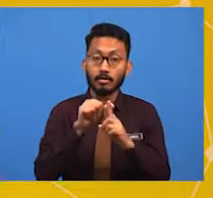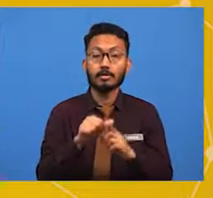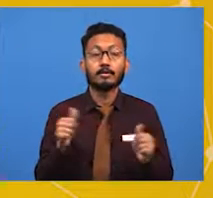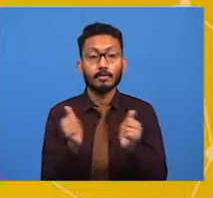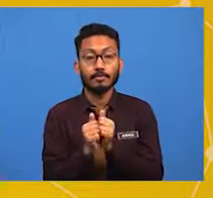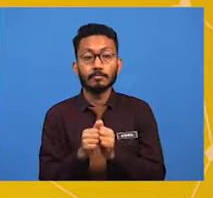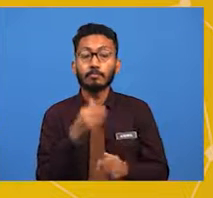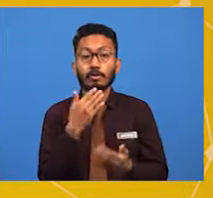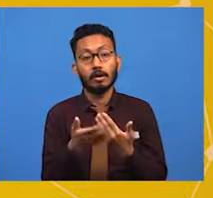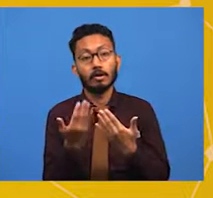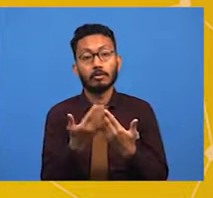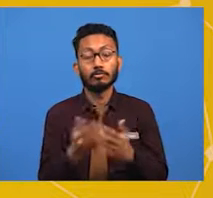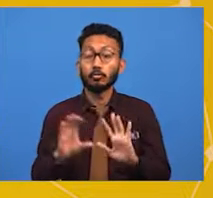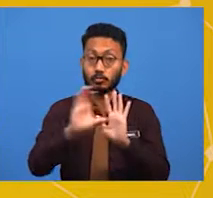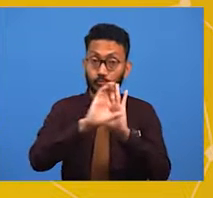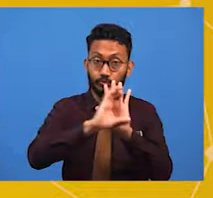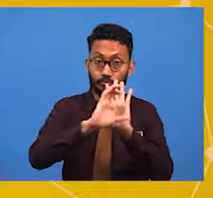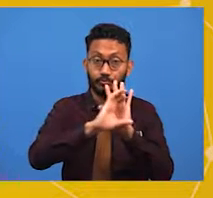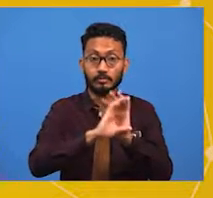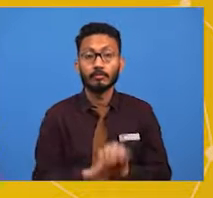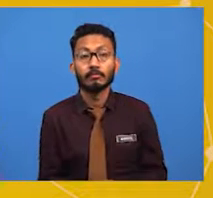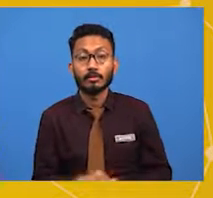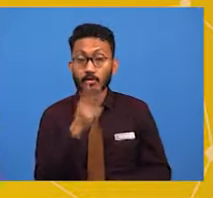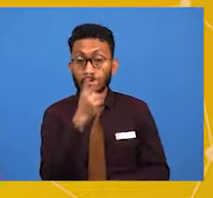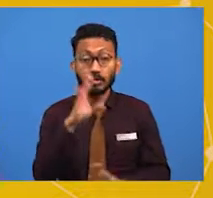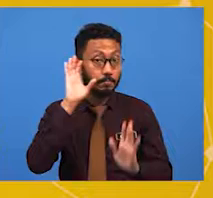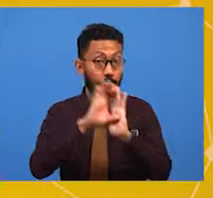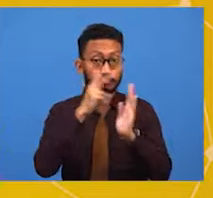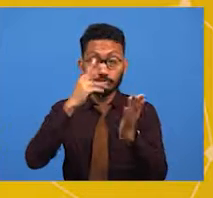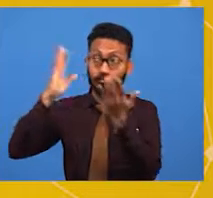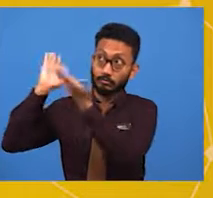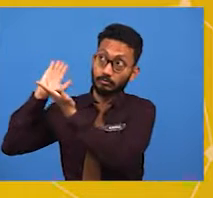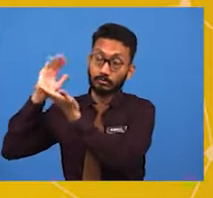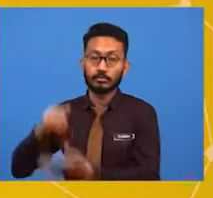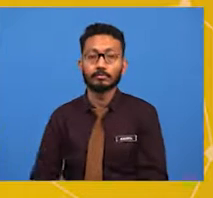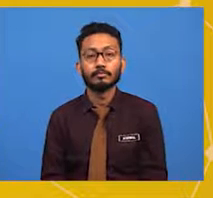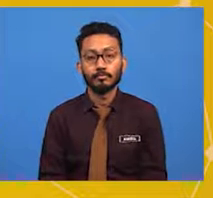Sebagai contoh, rujuk pada rajah yang disediakan.